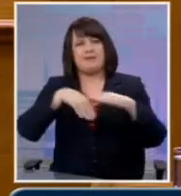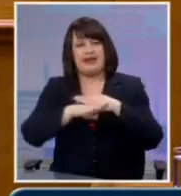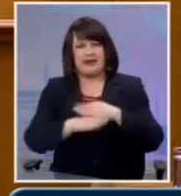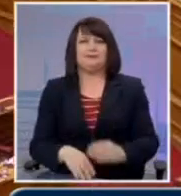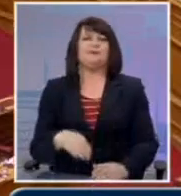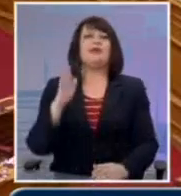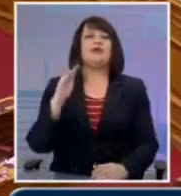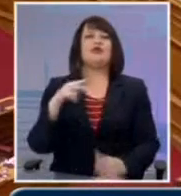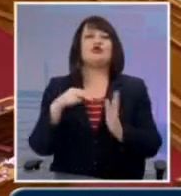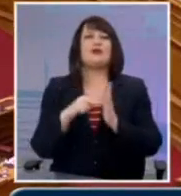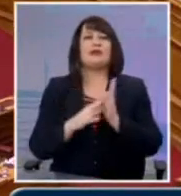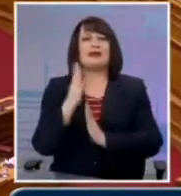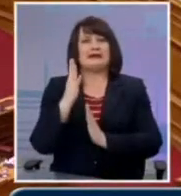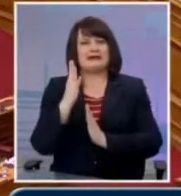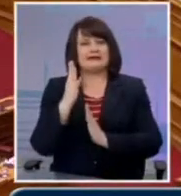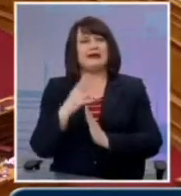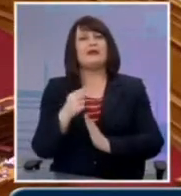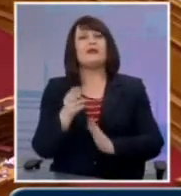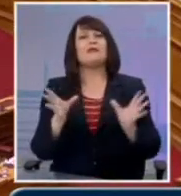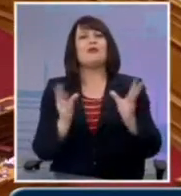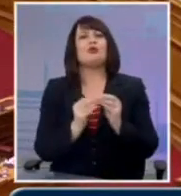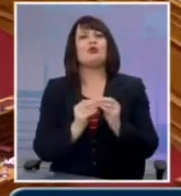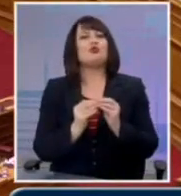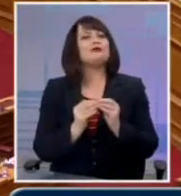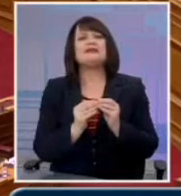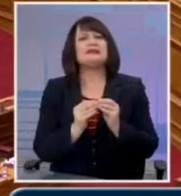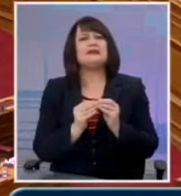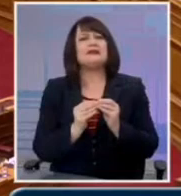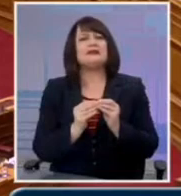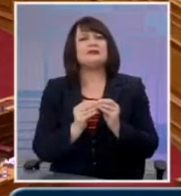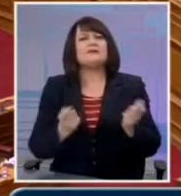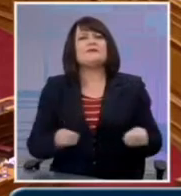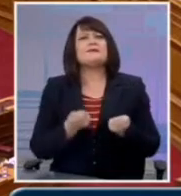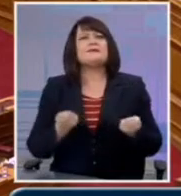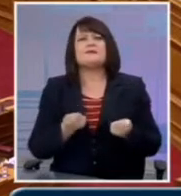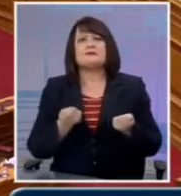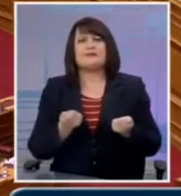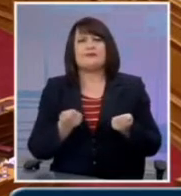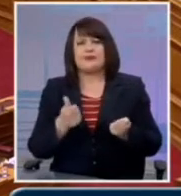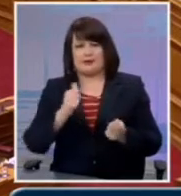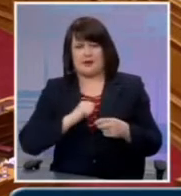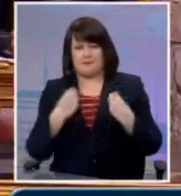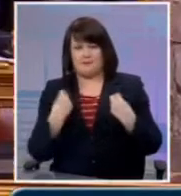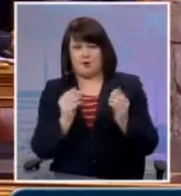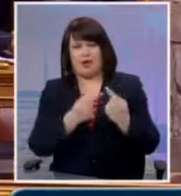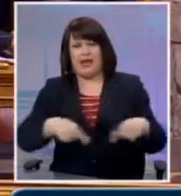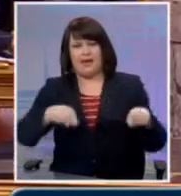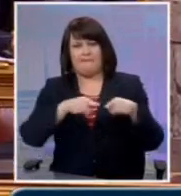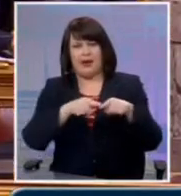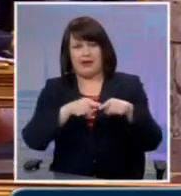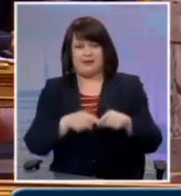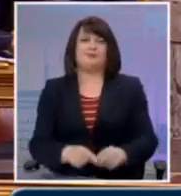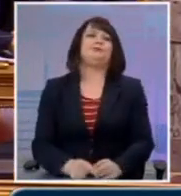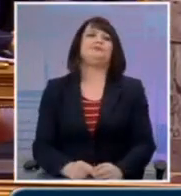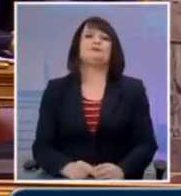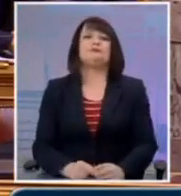Ιούλιος του 2014, σχετικά με την πορεία, της αναρχινισμένη πορεία της ιδιωτικοποίησης. Απόσπασμα πρώτο από αυτή